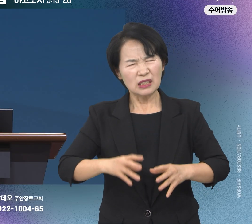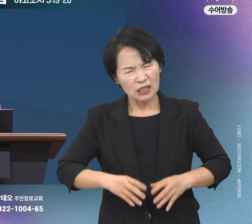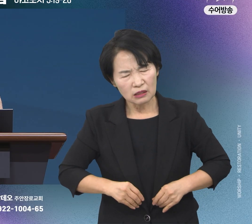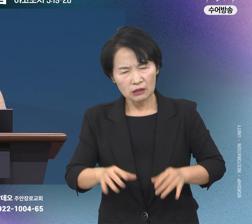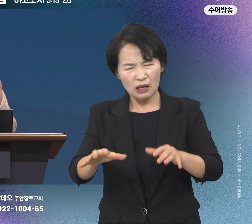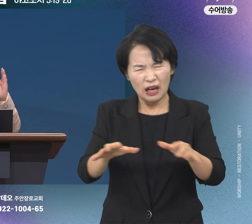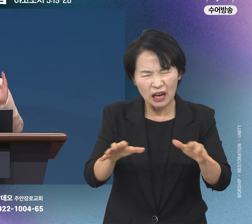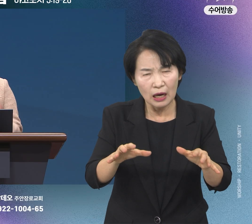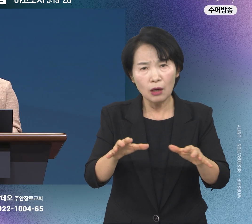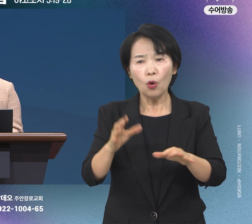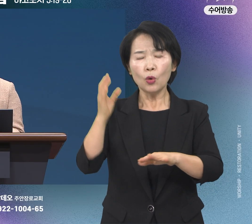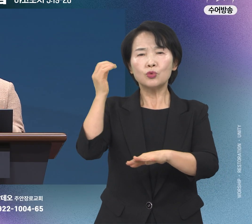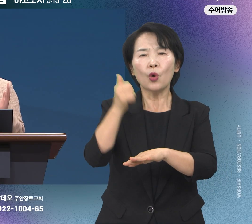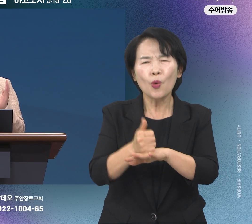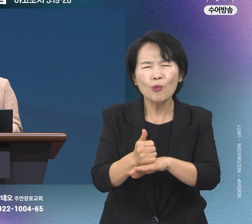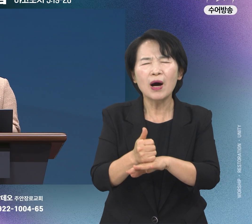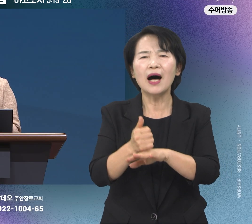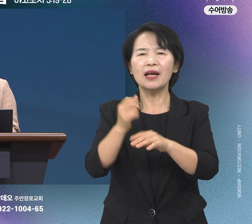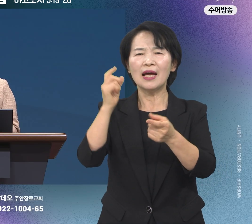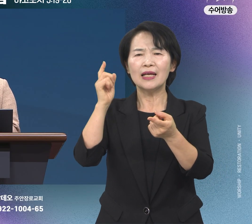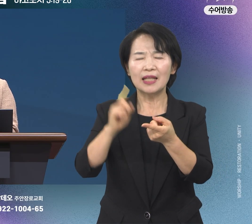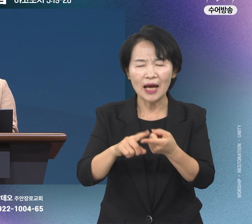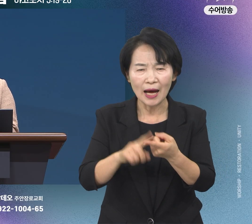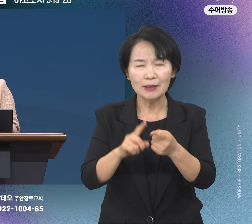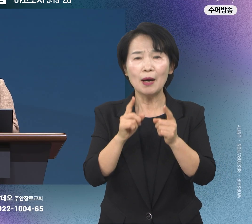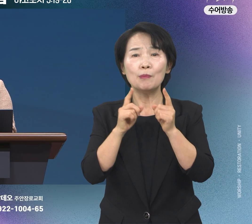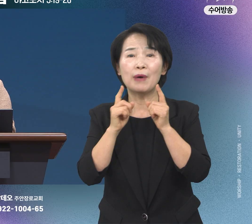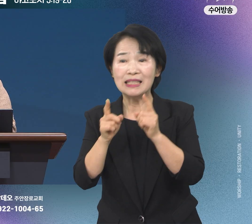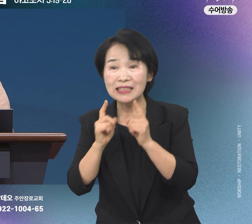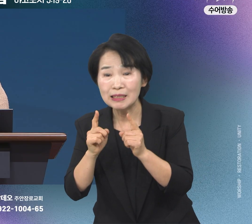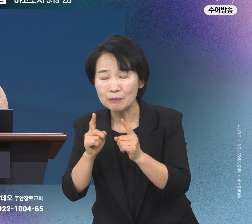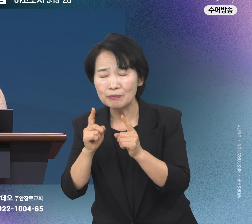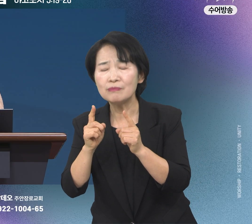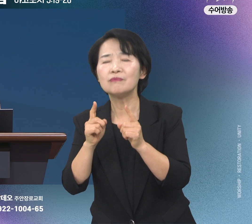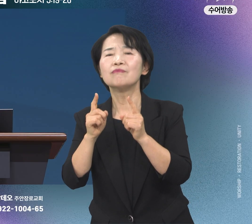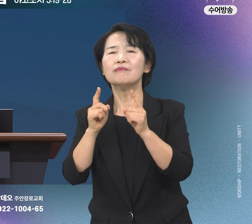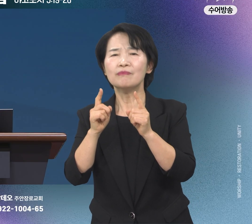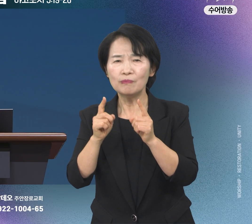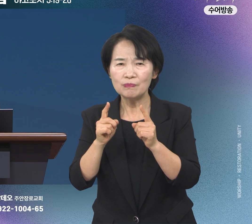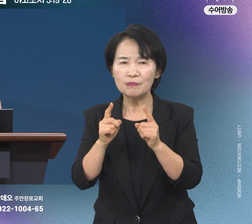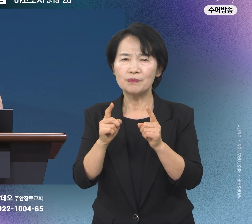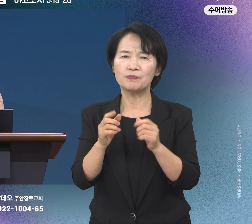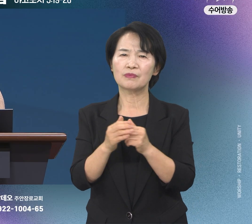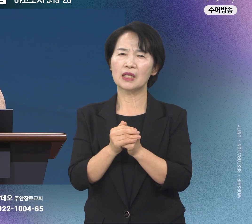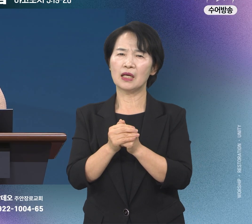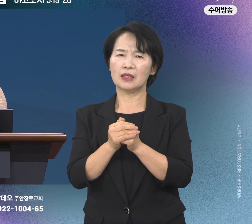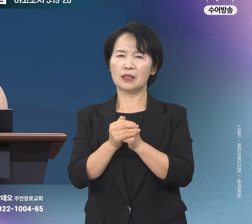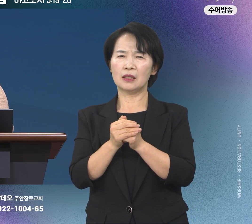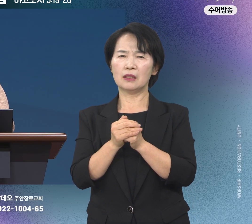지진은, 종말에 관한 말씀을 하나님께서는 실은 진짜 기근과